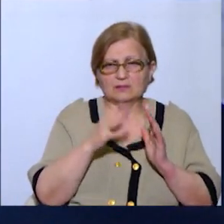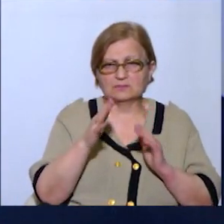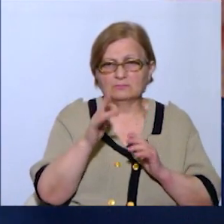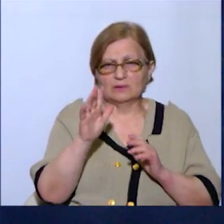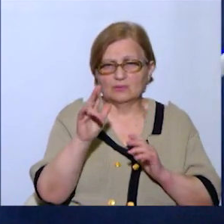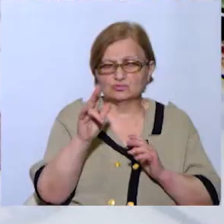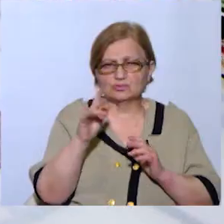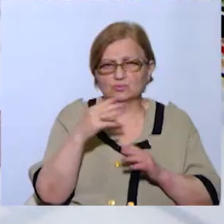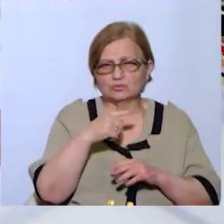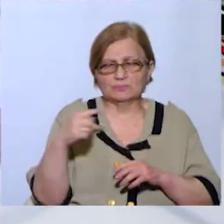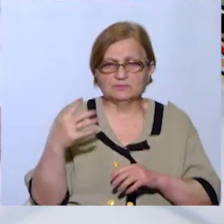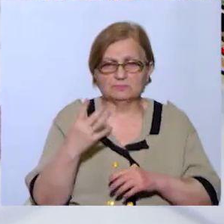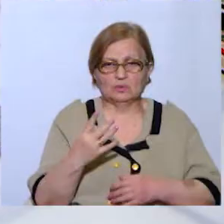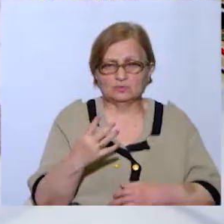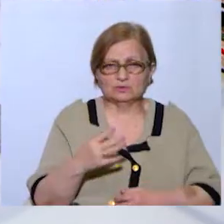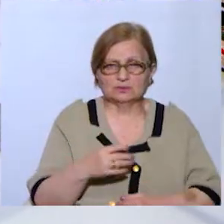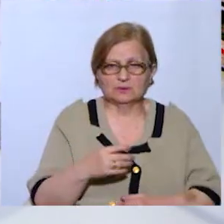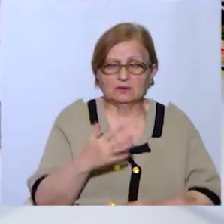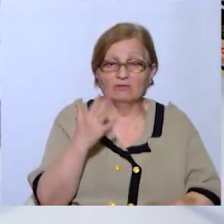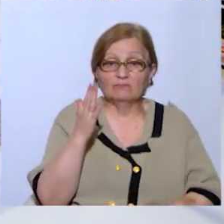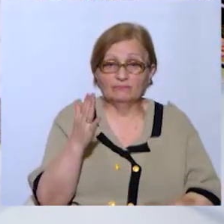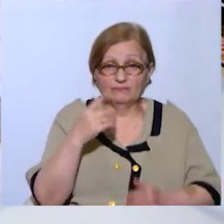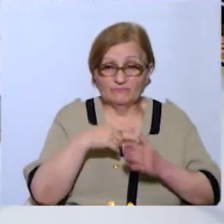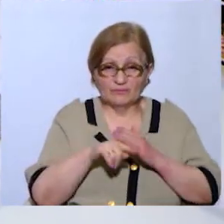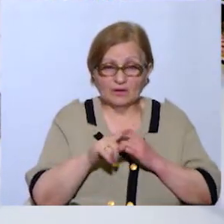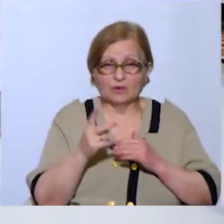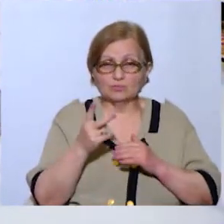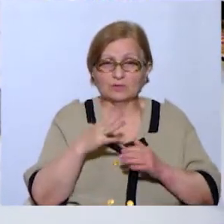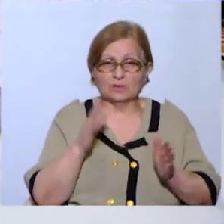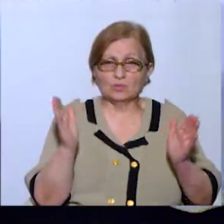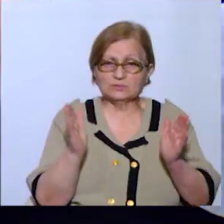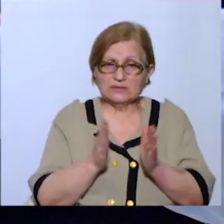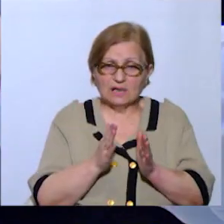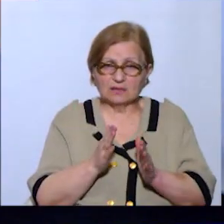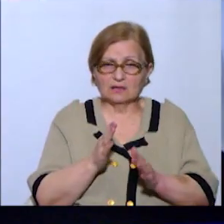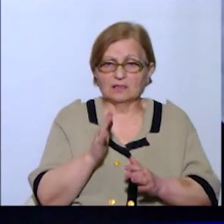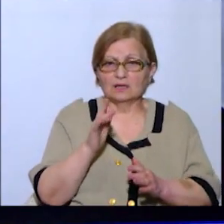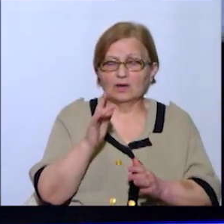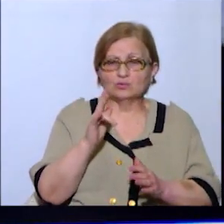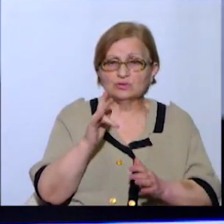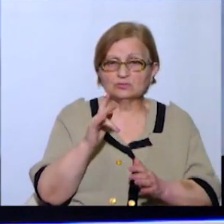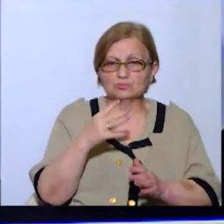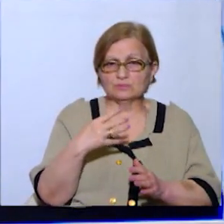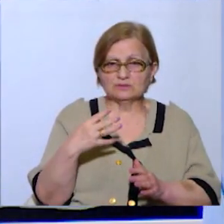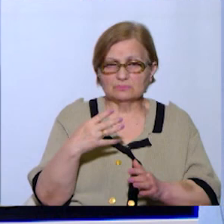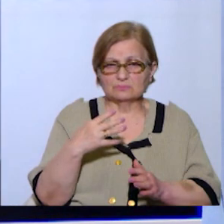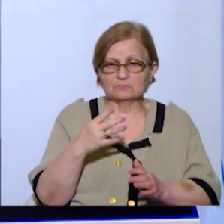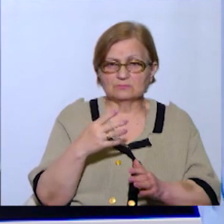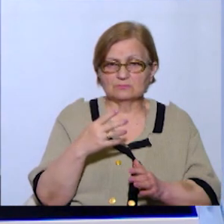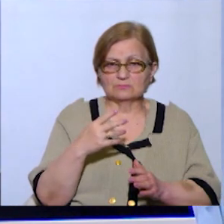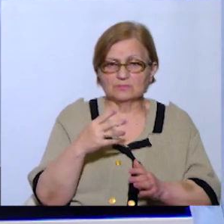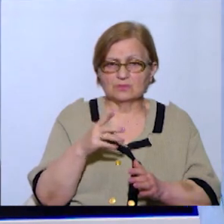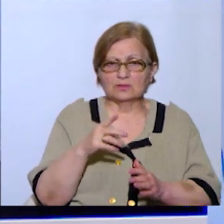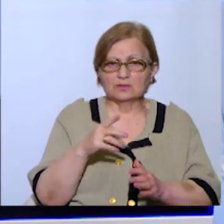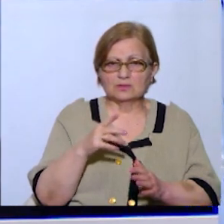35 მეოთხედი. მაშასადამე V ნაკლები უნდა იყოს 35 მეოთხედზე და მეტი